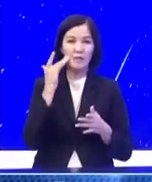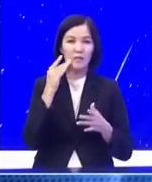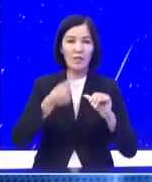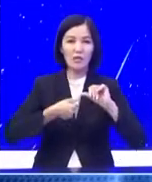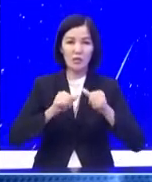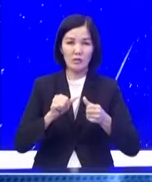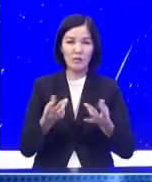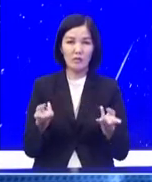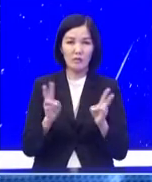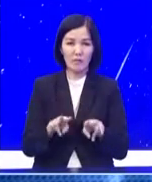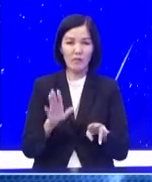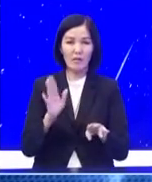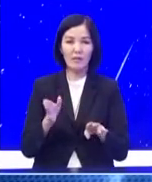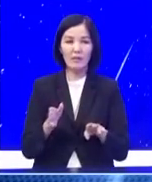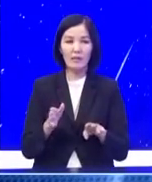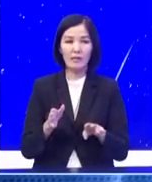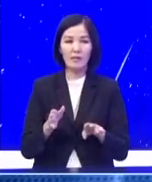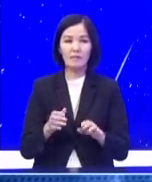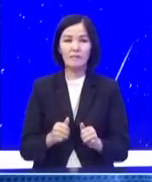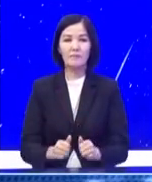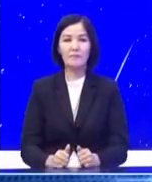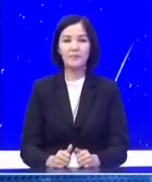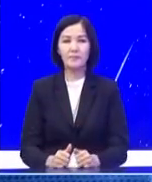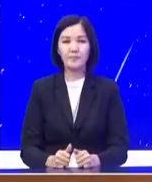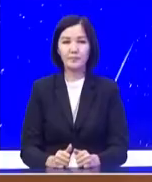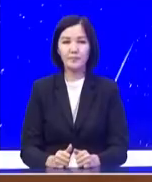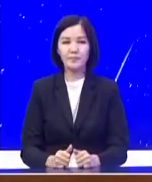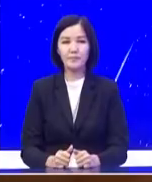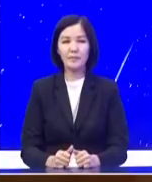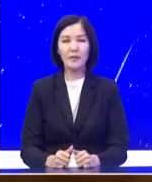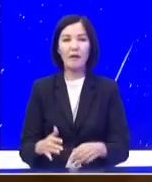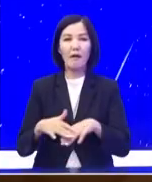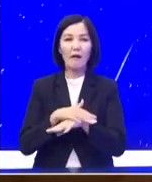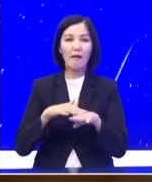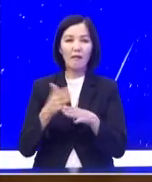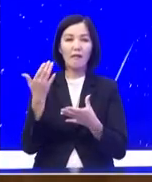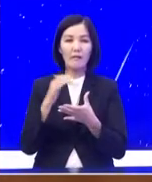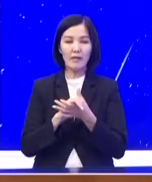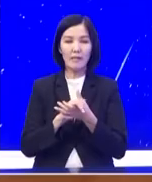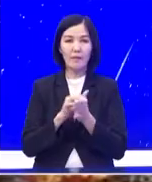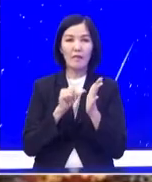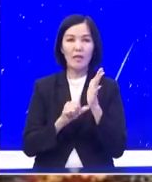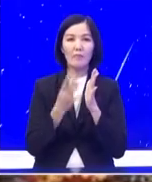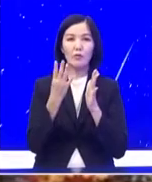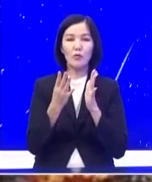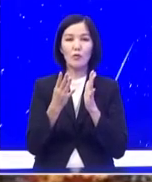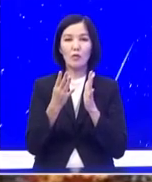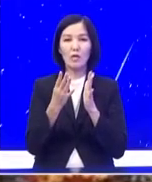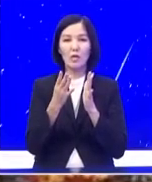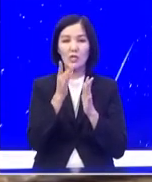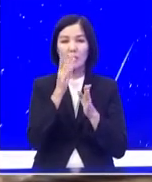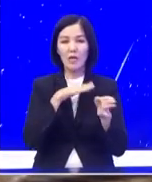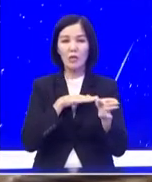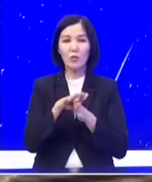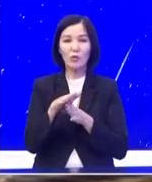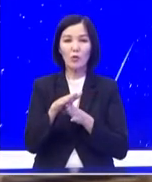жадымызда, өз басымның өлі-өлгенше жадымда қалады. Елге танымал сәулетші 64 жыл жасады, саналы ғұмырын сүйікті